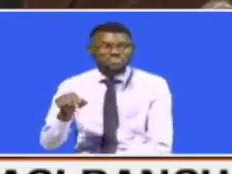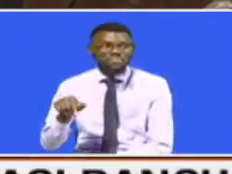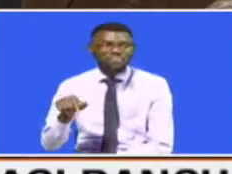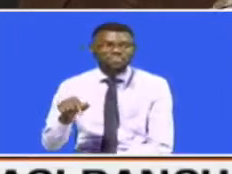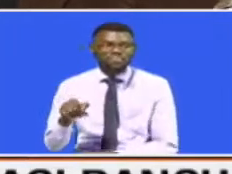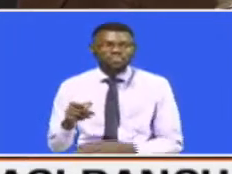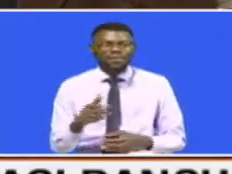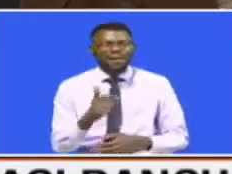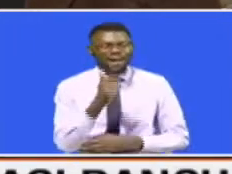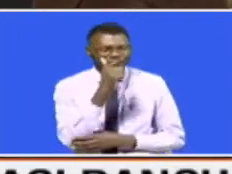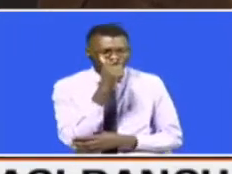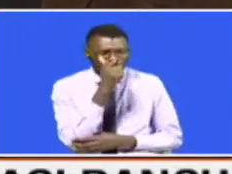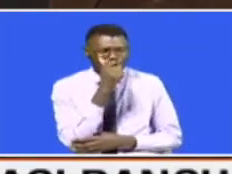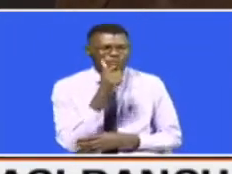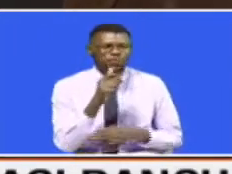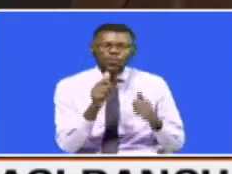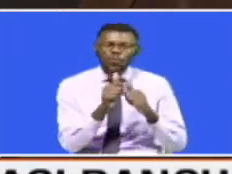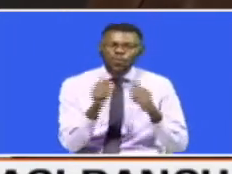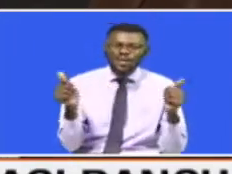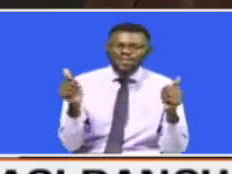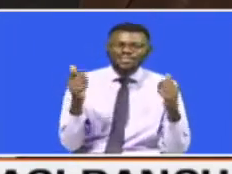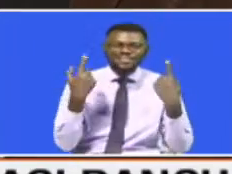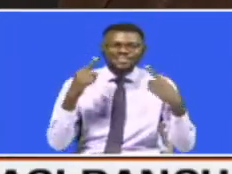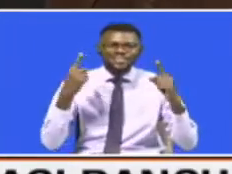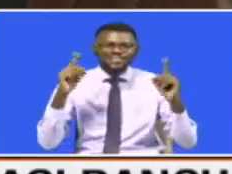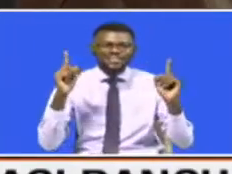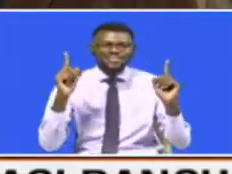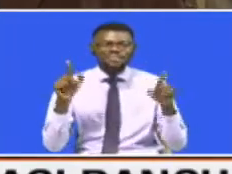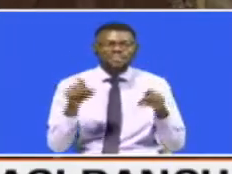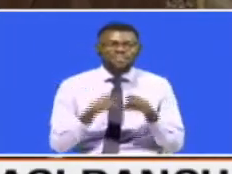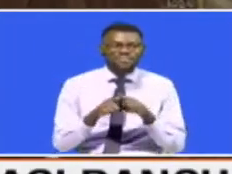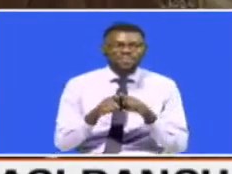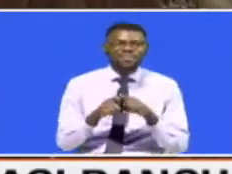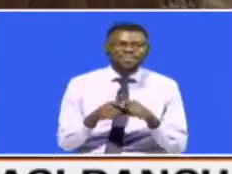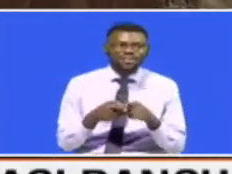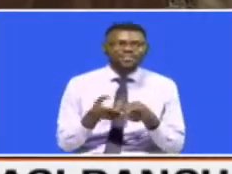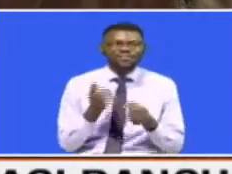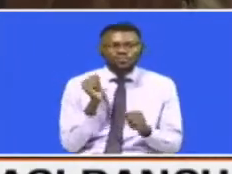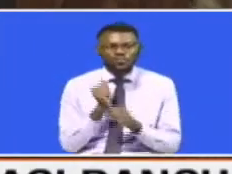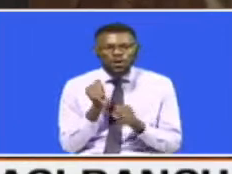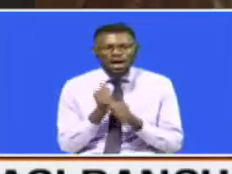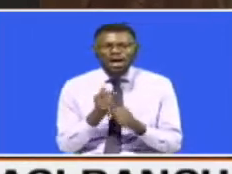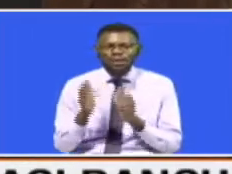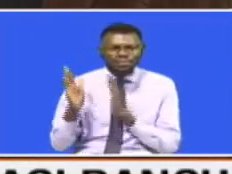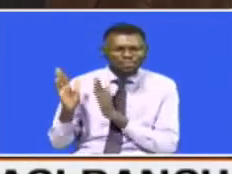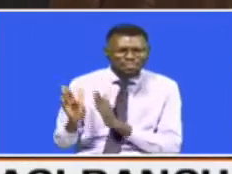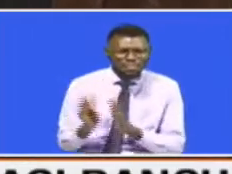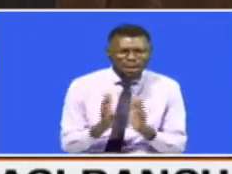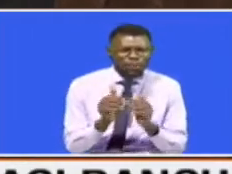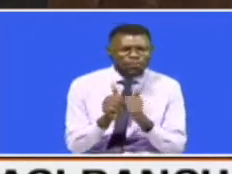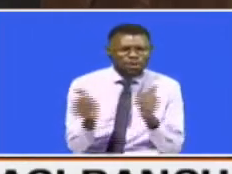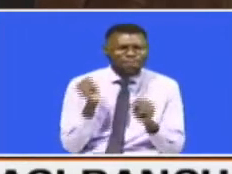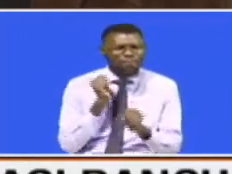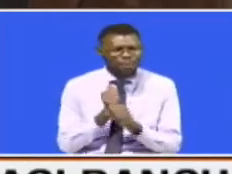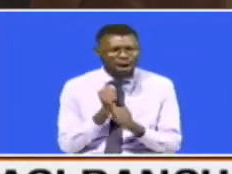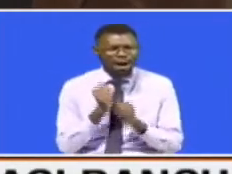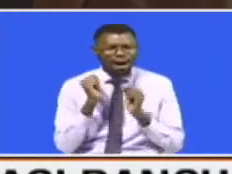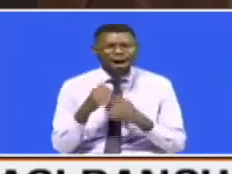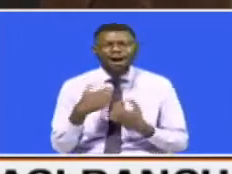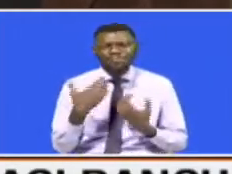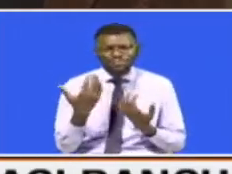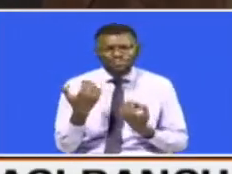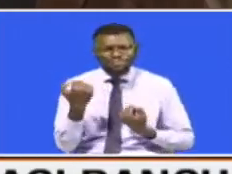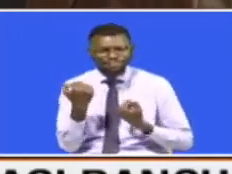Mwangi, I wish you luck. I wish you to put your house properly, work hard for the